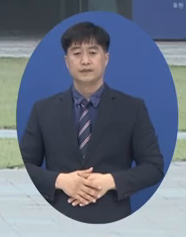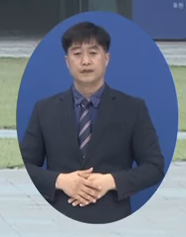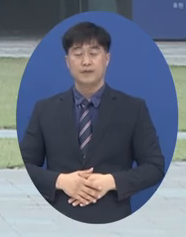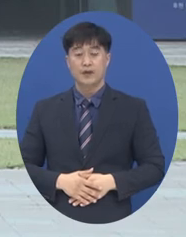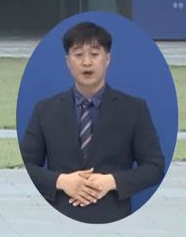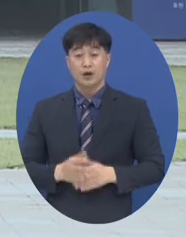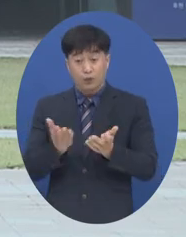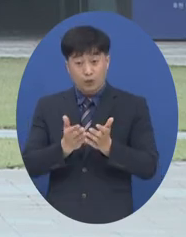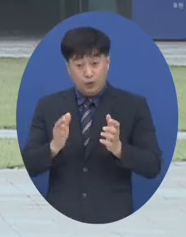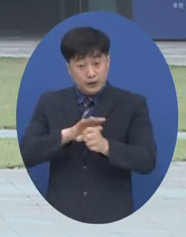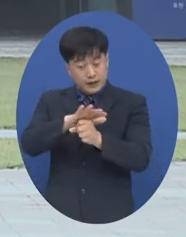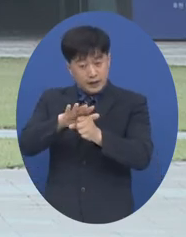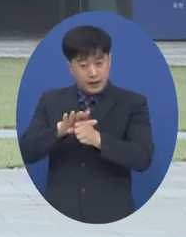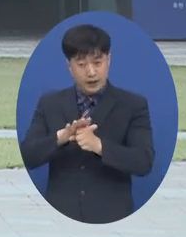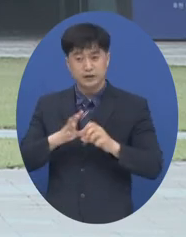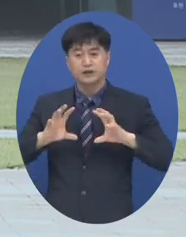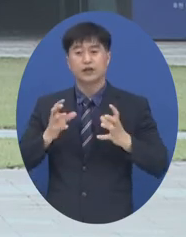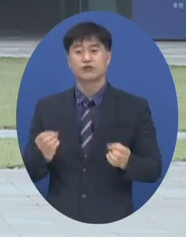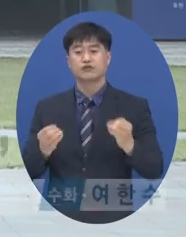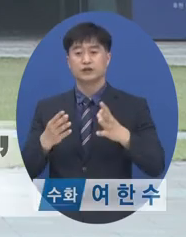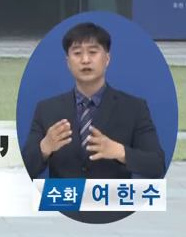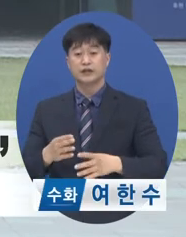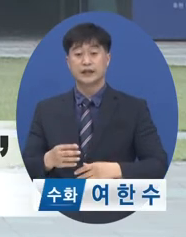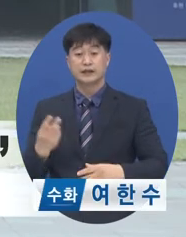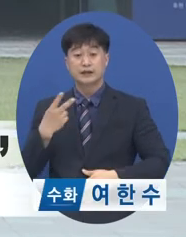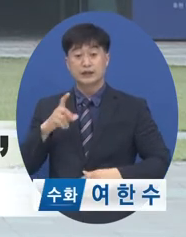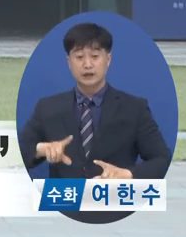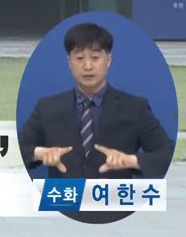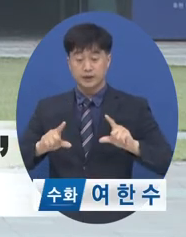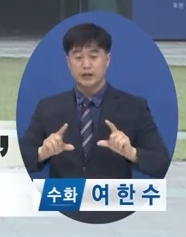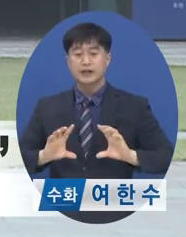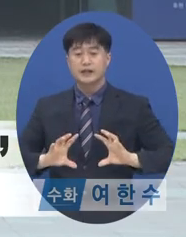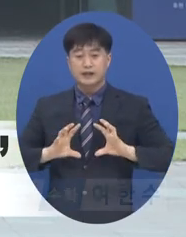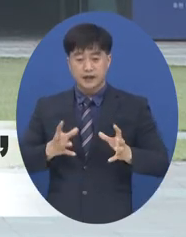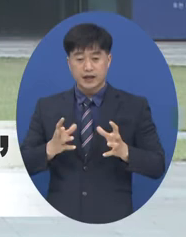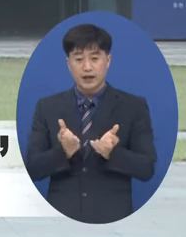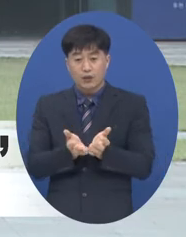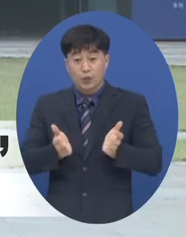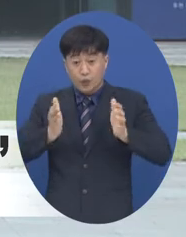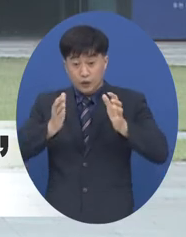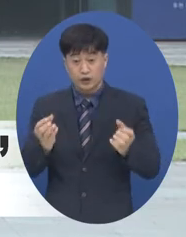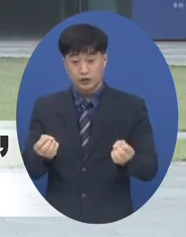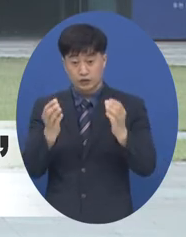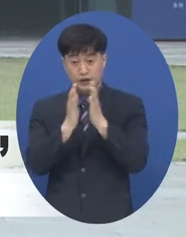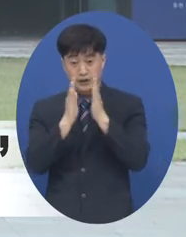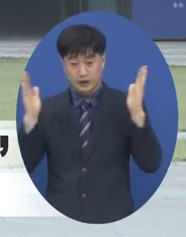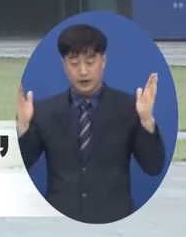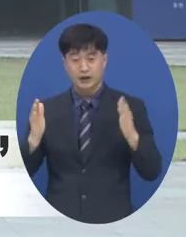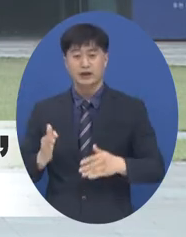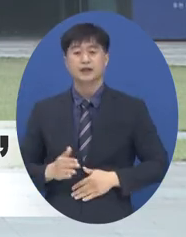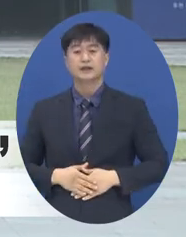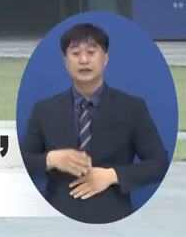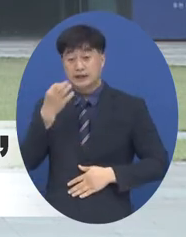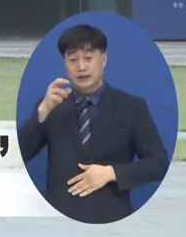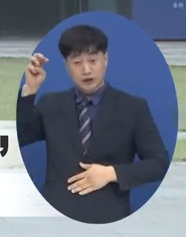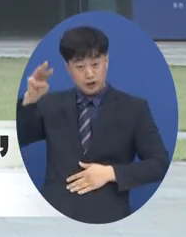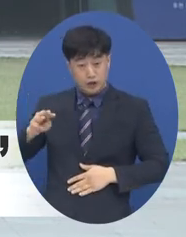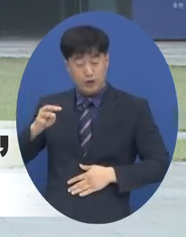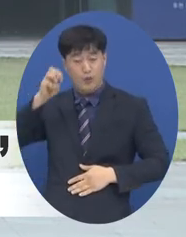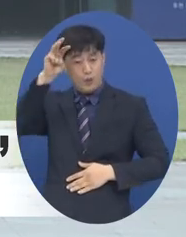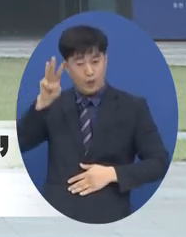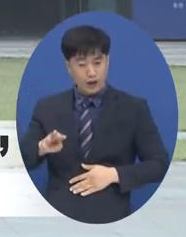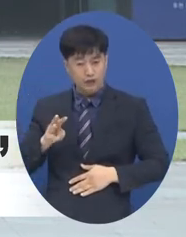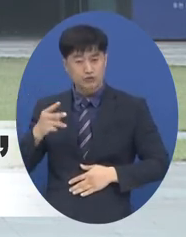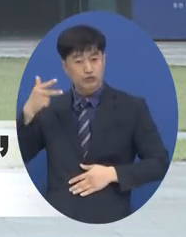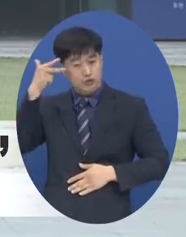도자를 사랑하는 세계인들의 축제 2011 경기세계도자비엔날레 막이 올랐습니다 이천과 광주 여주 는